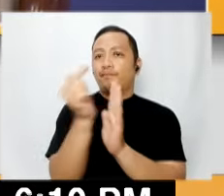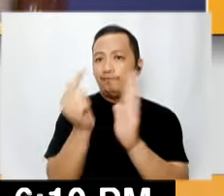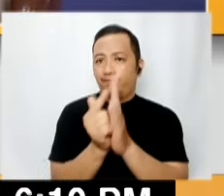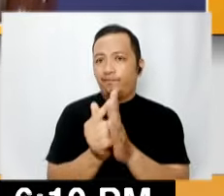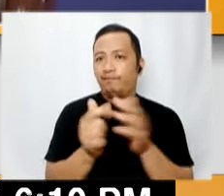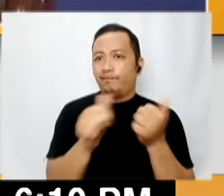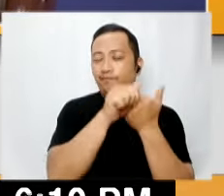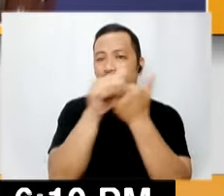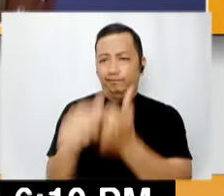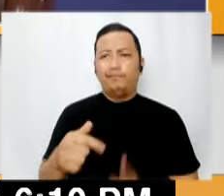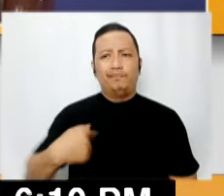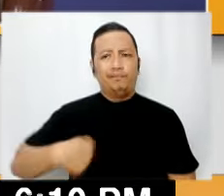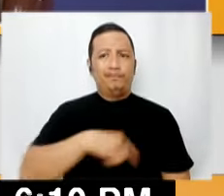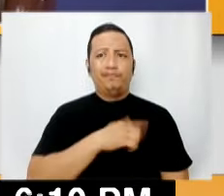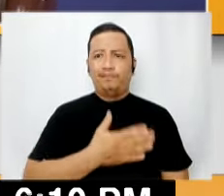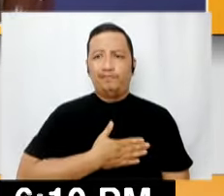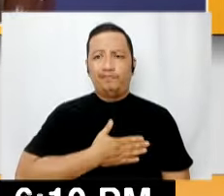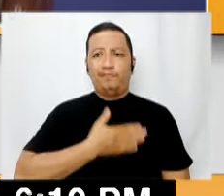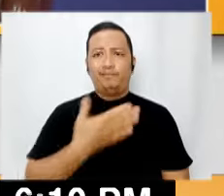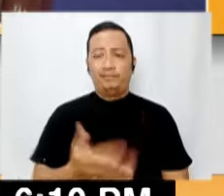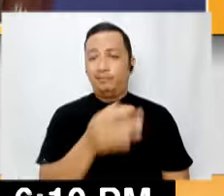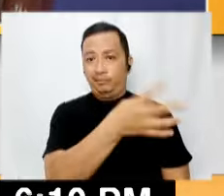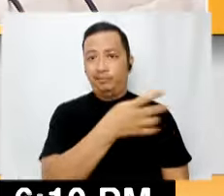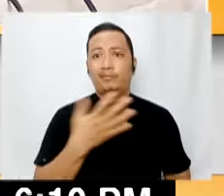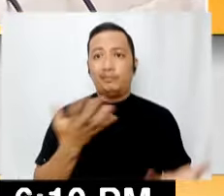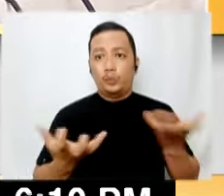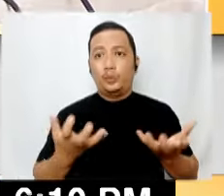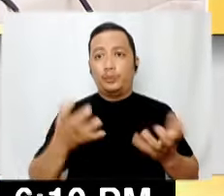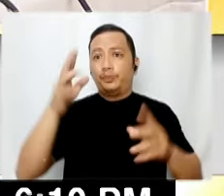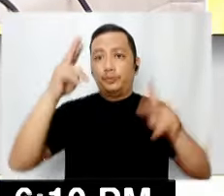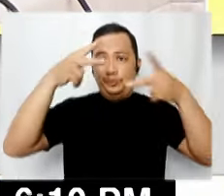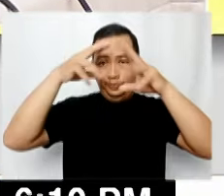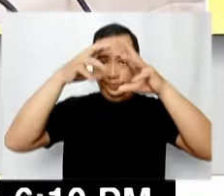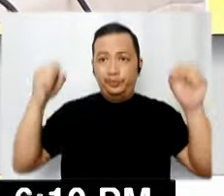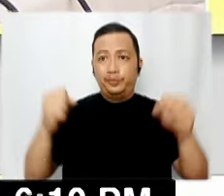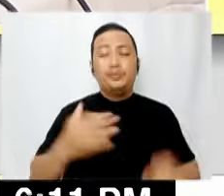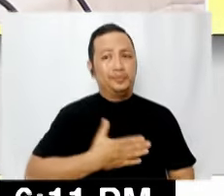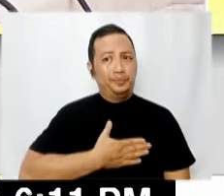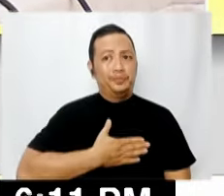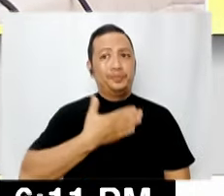kami. Kung yan ang gusto ng ating Vice President, kung yan ang kanyang hamon, willing kami